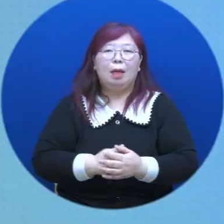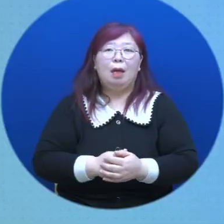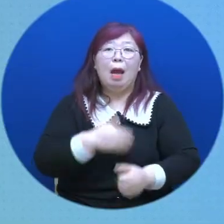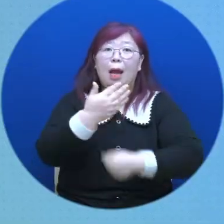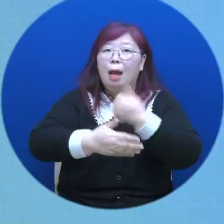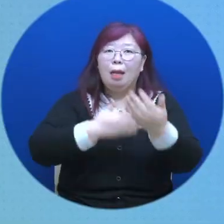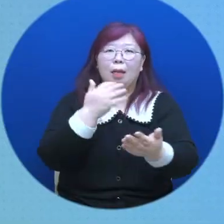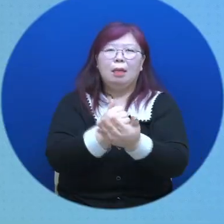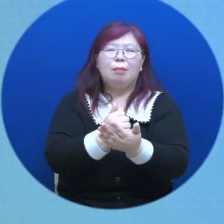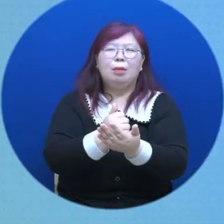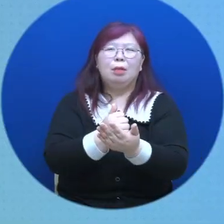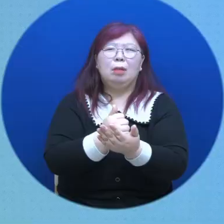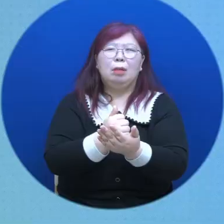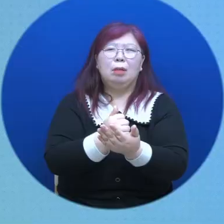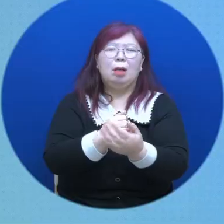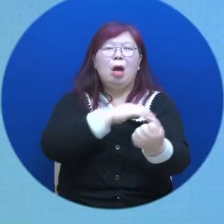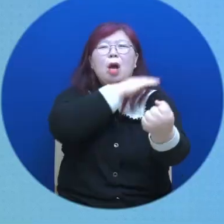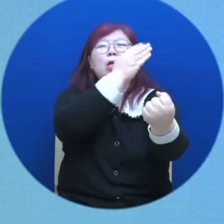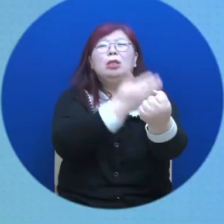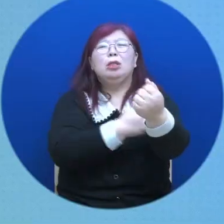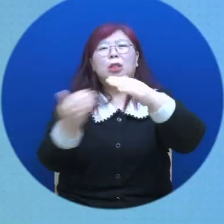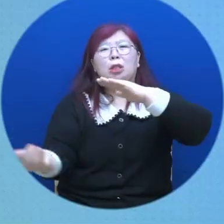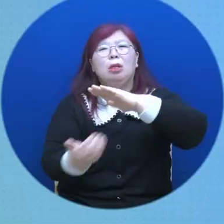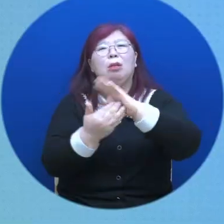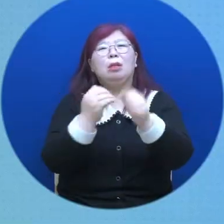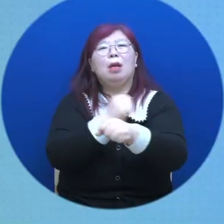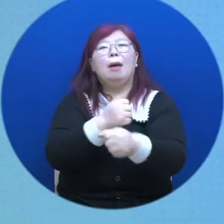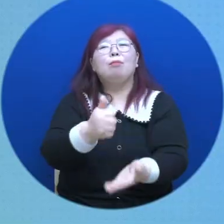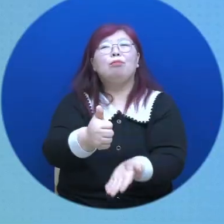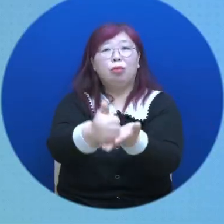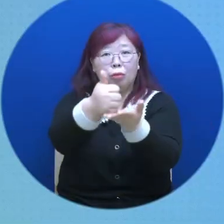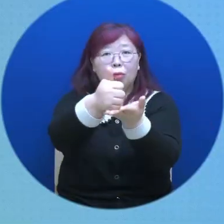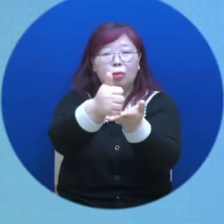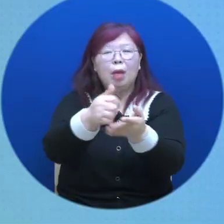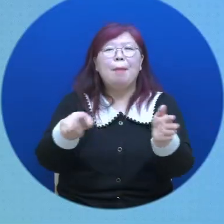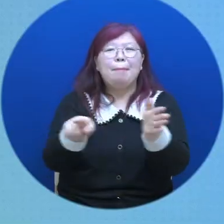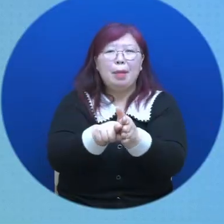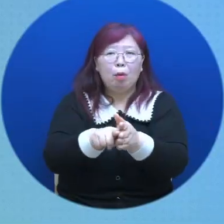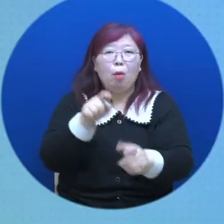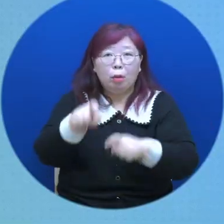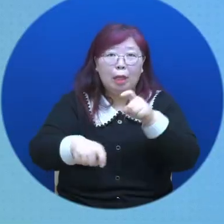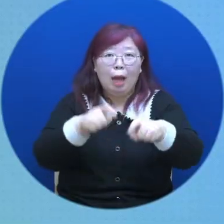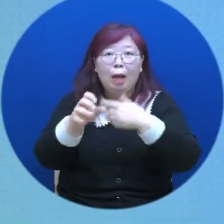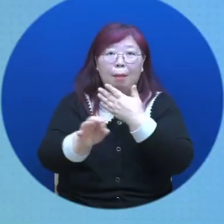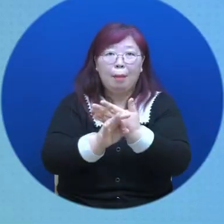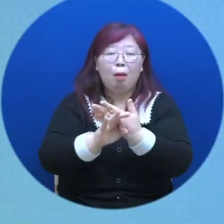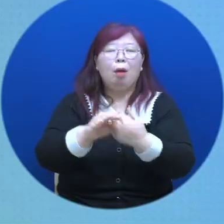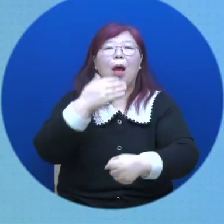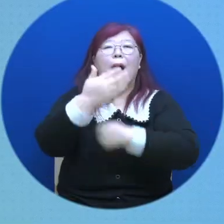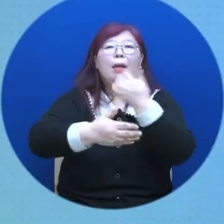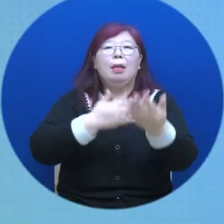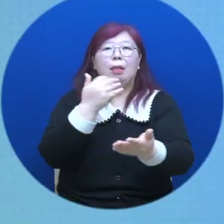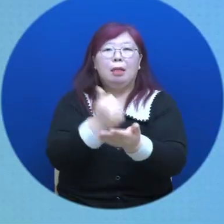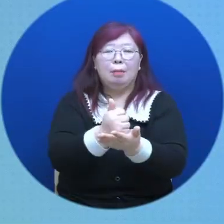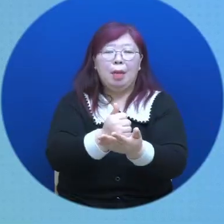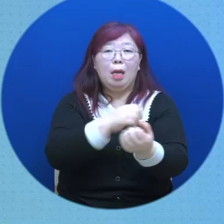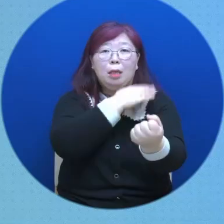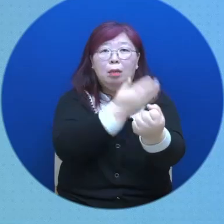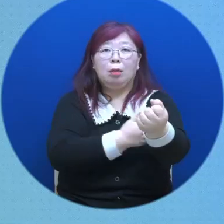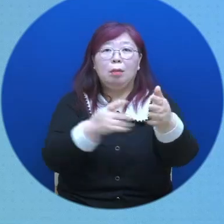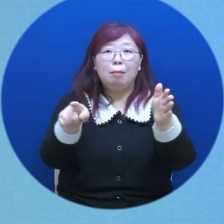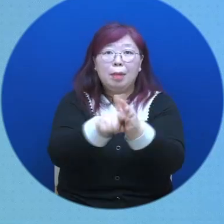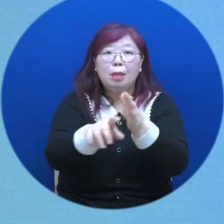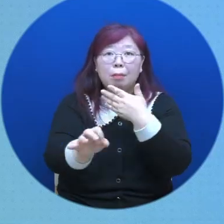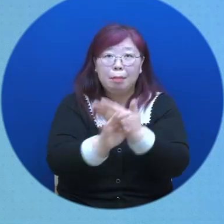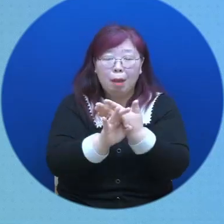하나님은 전능한 분이라는 걸 우리는 압니다. 믿고 나아가게 될 때 하나님의 능력이 믿는 자에게 믿는 대로